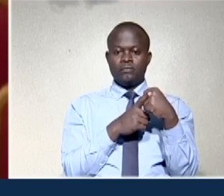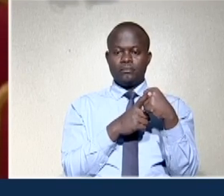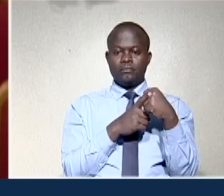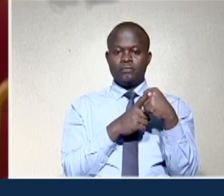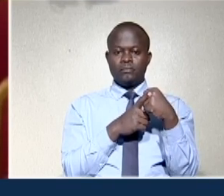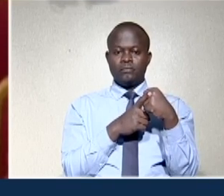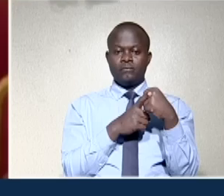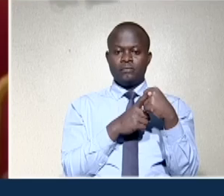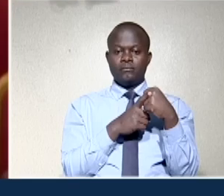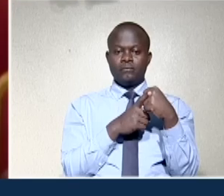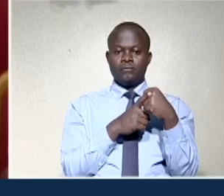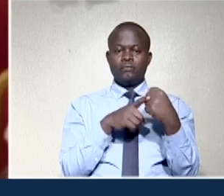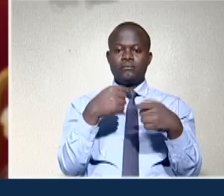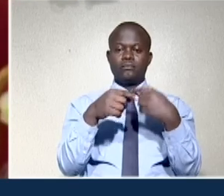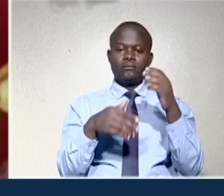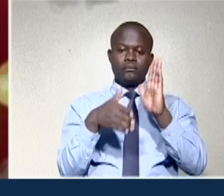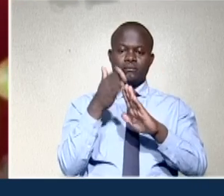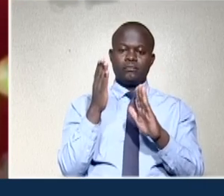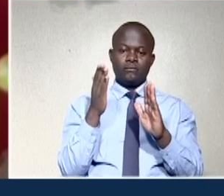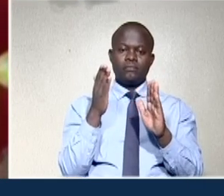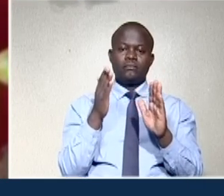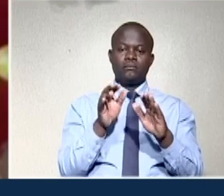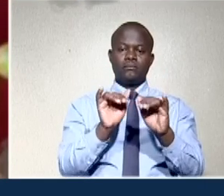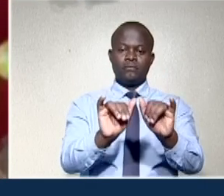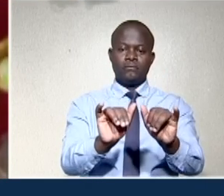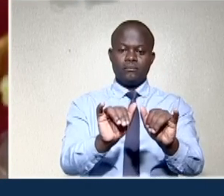yego komeza wihutishe ugane ku